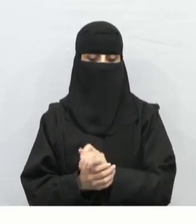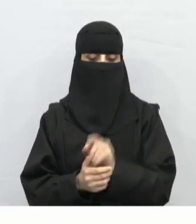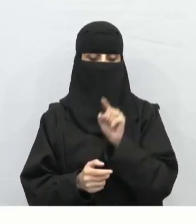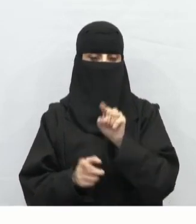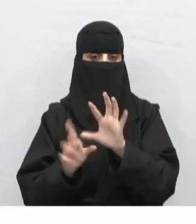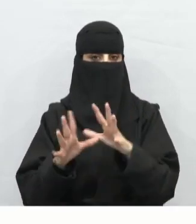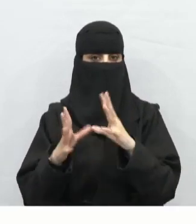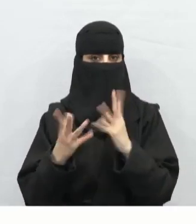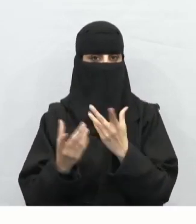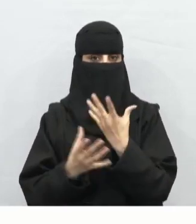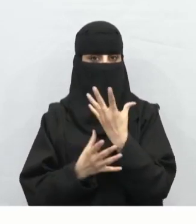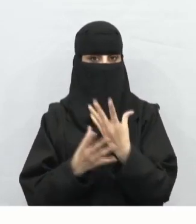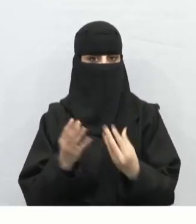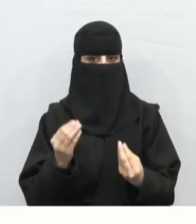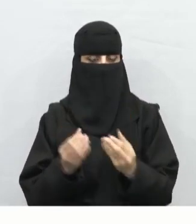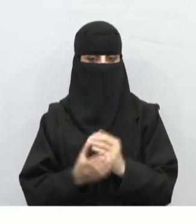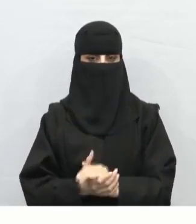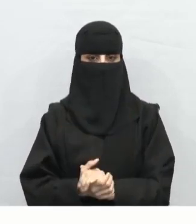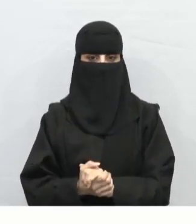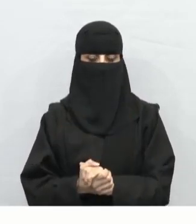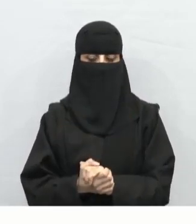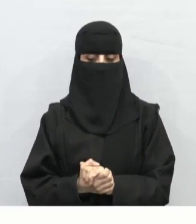ما بك يا بني